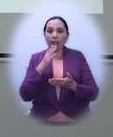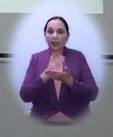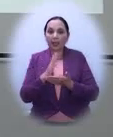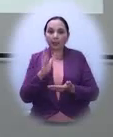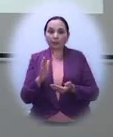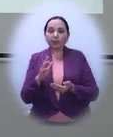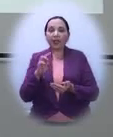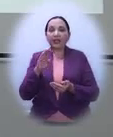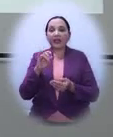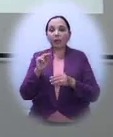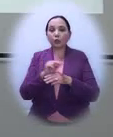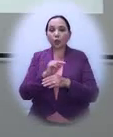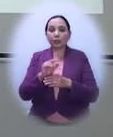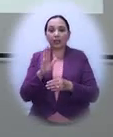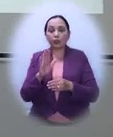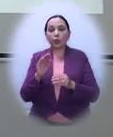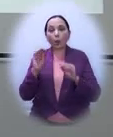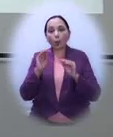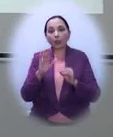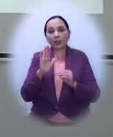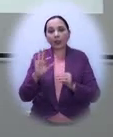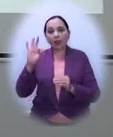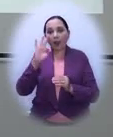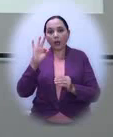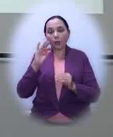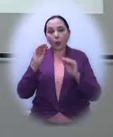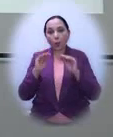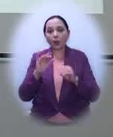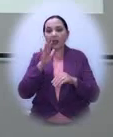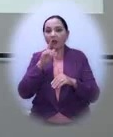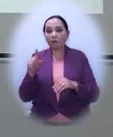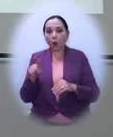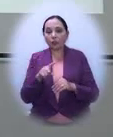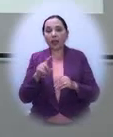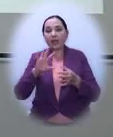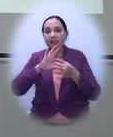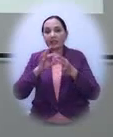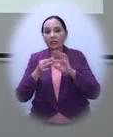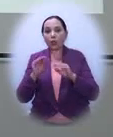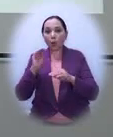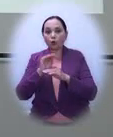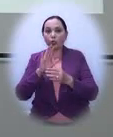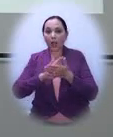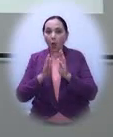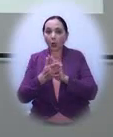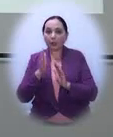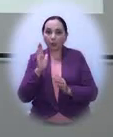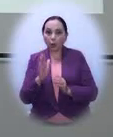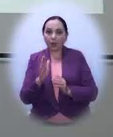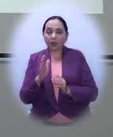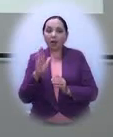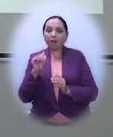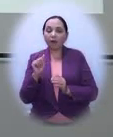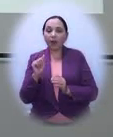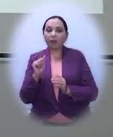ega. Termosozlagichga o'rnatilgan haroratga qo'yilgan vaqtda zanjir qo'shilgan holatda bo'ladi